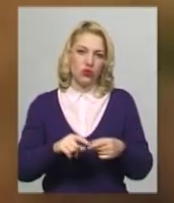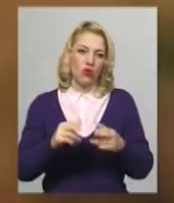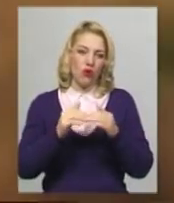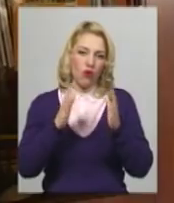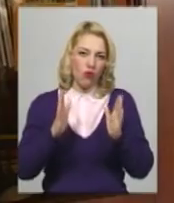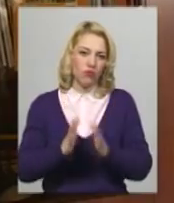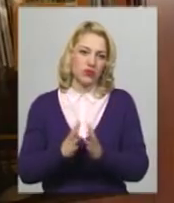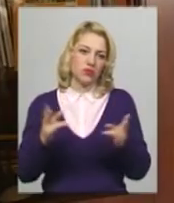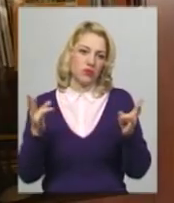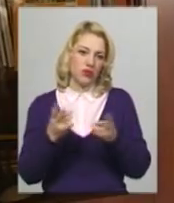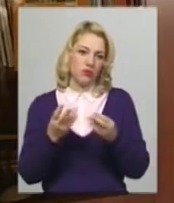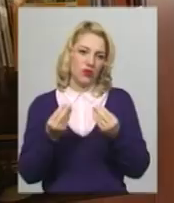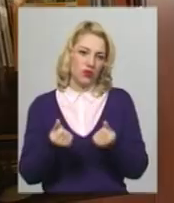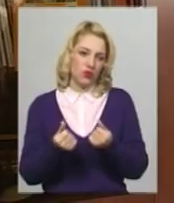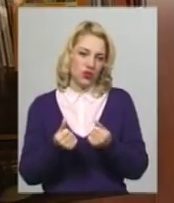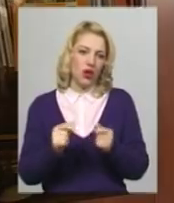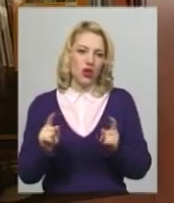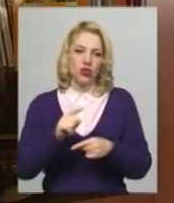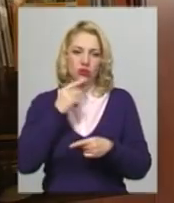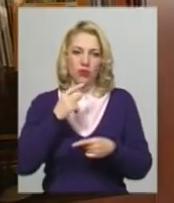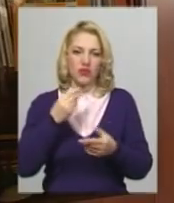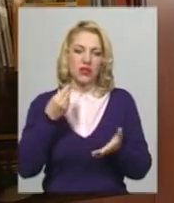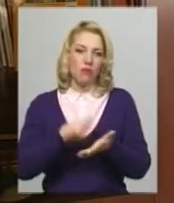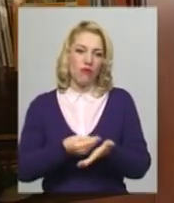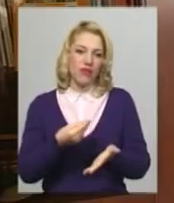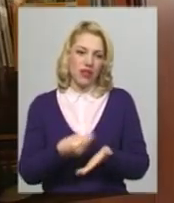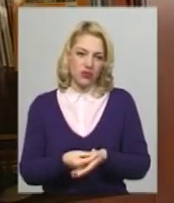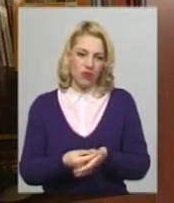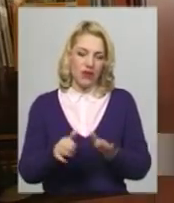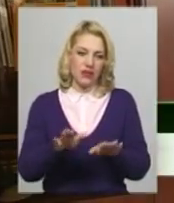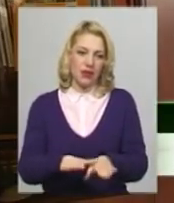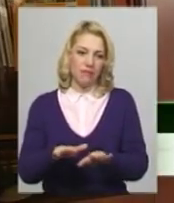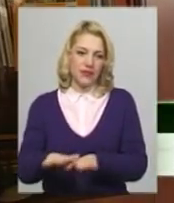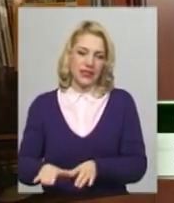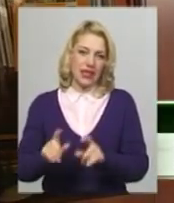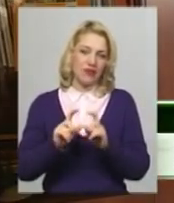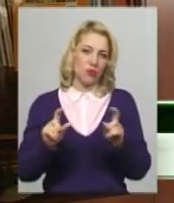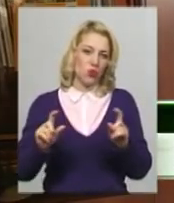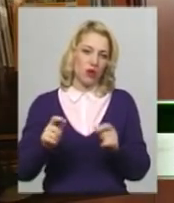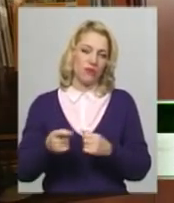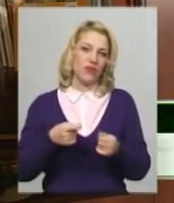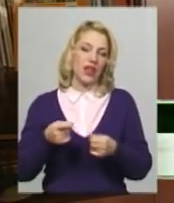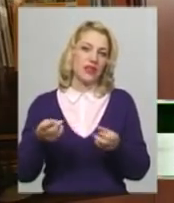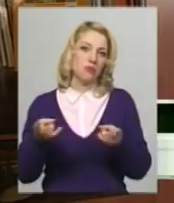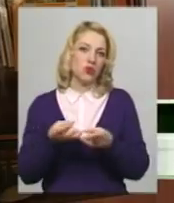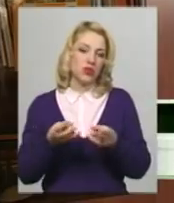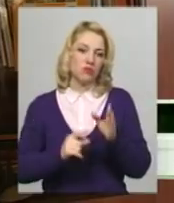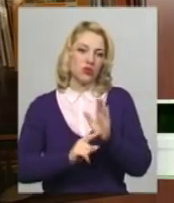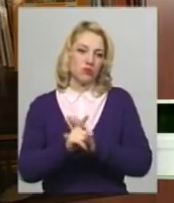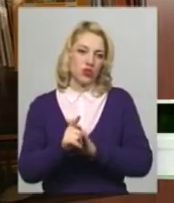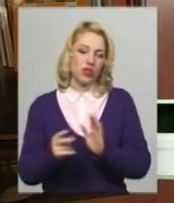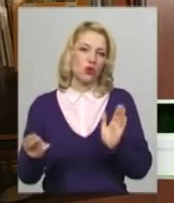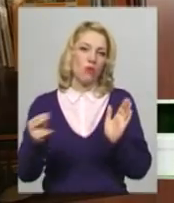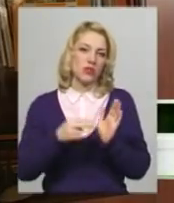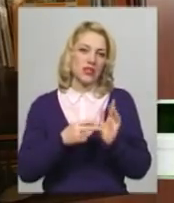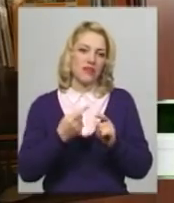гроші. Щоб говорити про фінансування, місцевим органам влади необхідно спочатку поставити цей